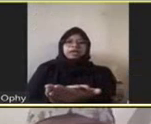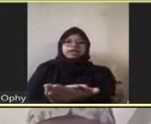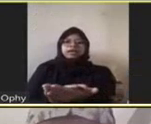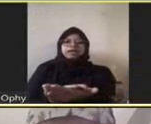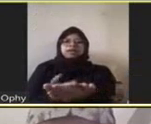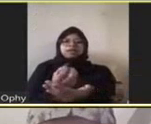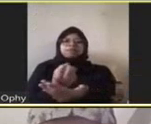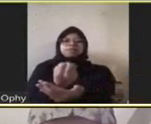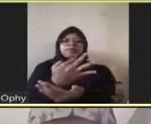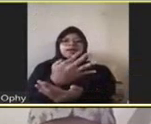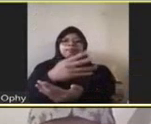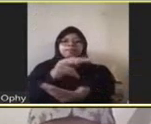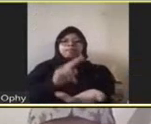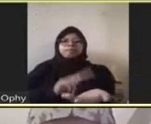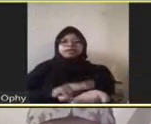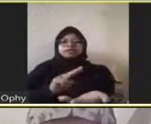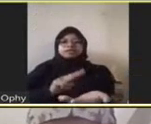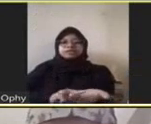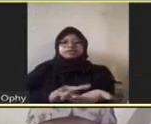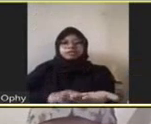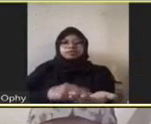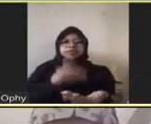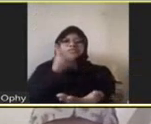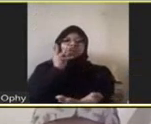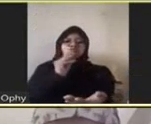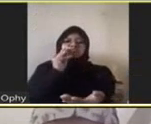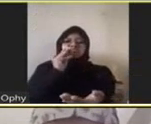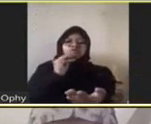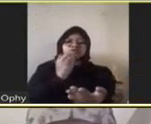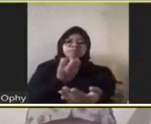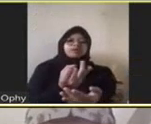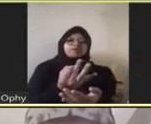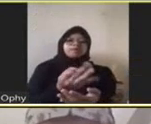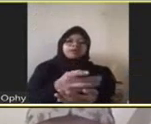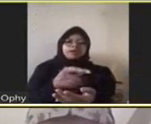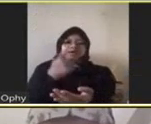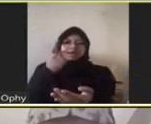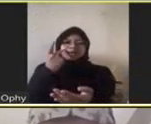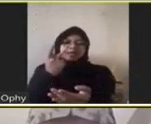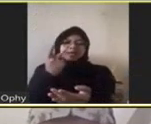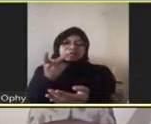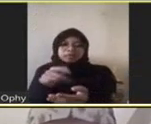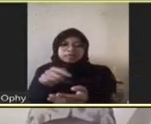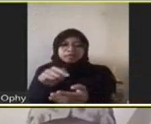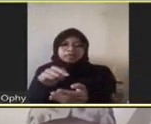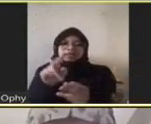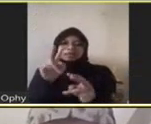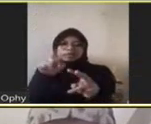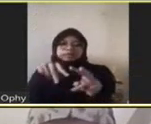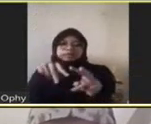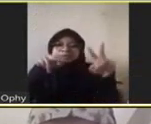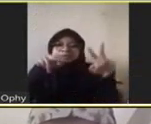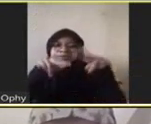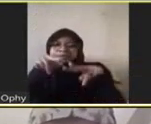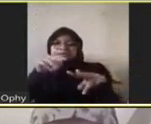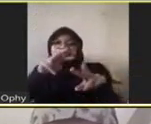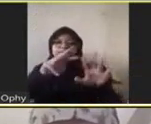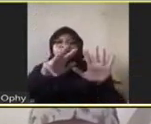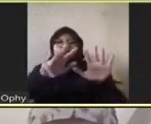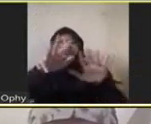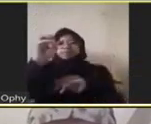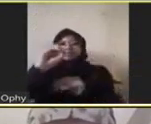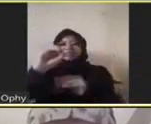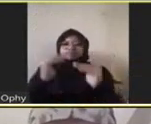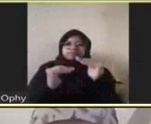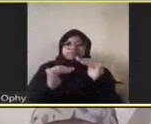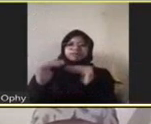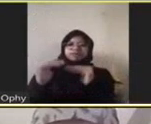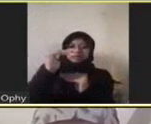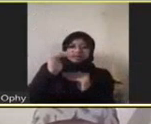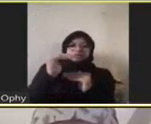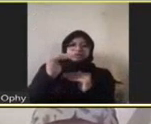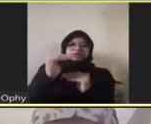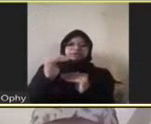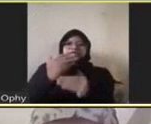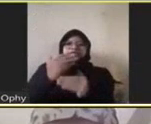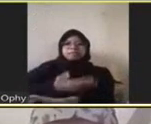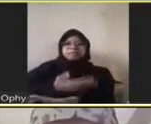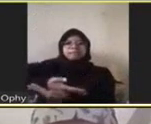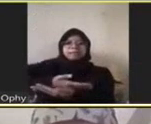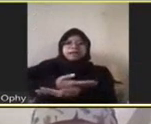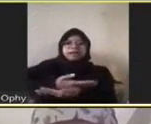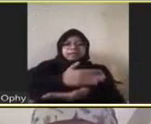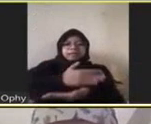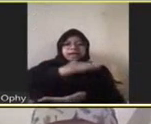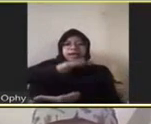persentasi kematian berdasarkan usia. Di sini kita bisa lihat untuk infant itu 39%, paling tinggi, balita